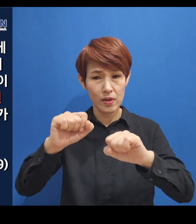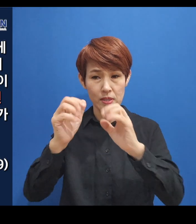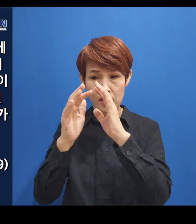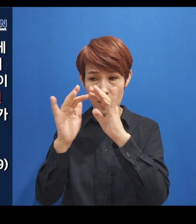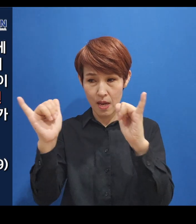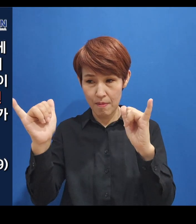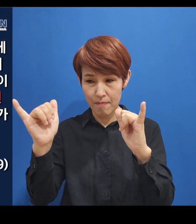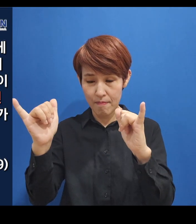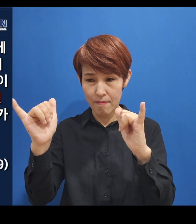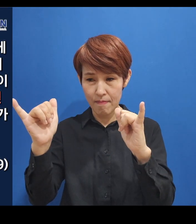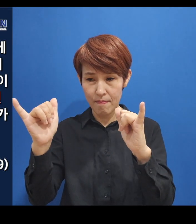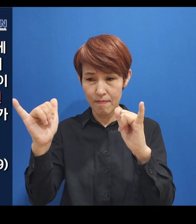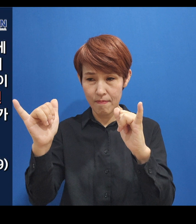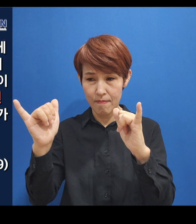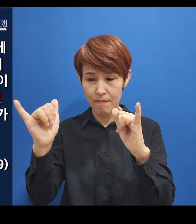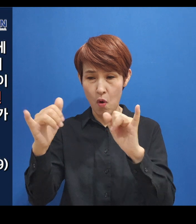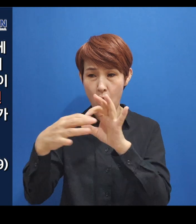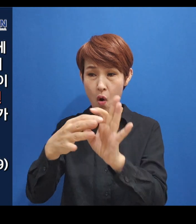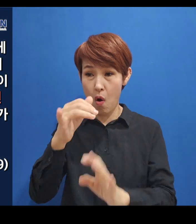만일에